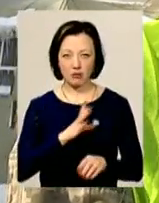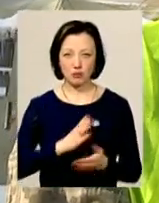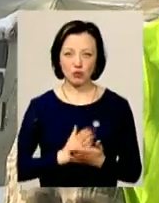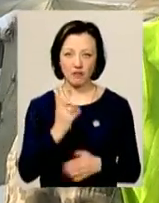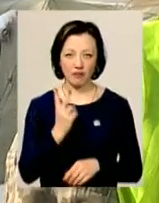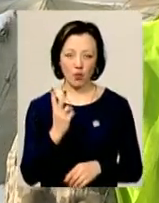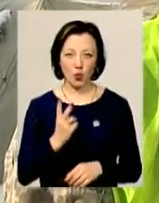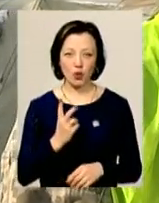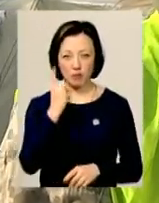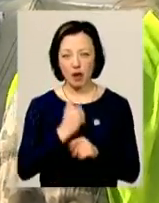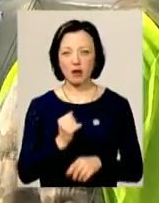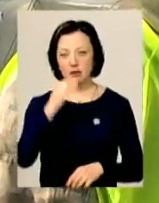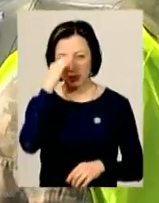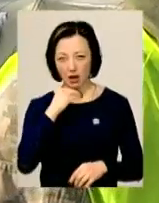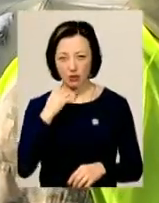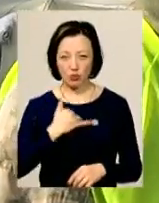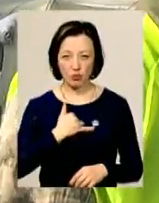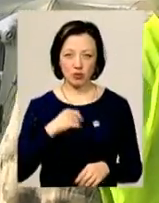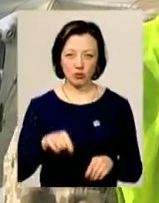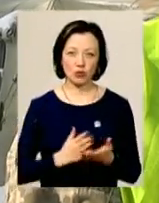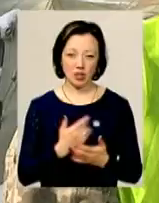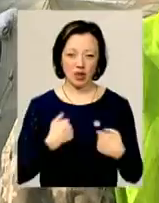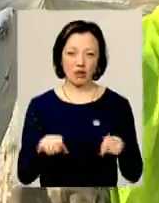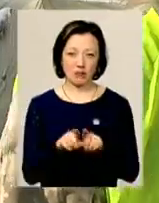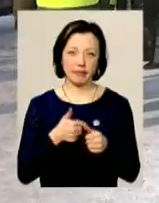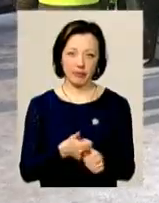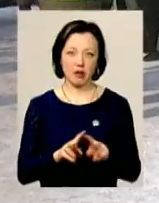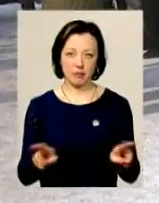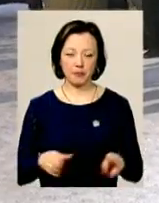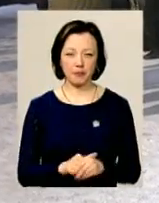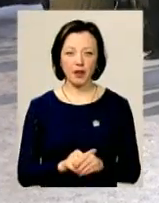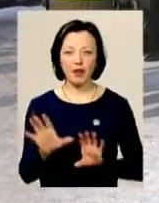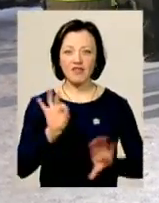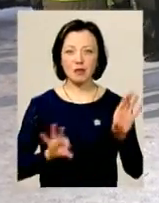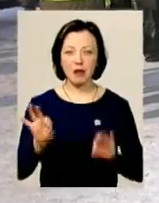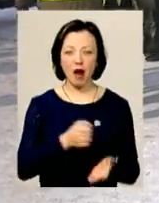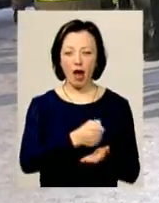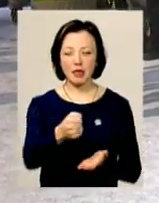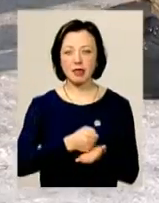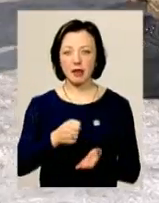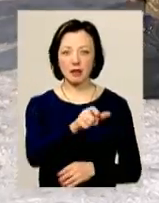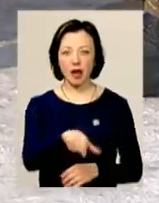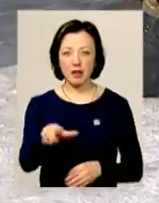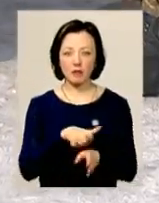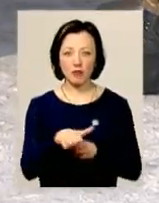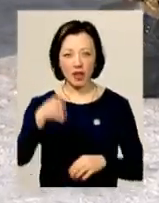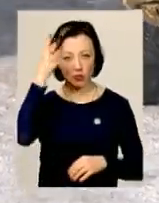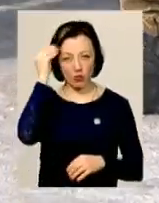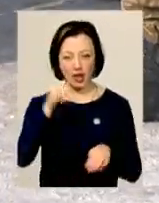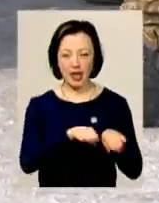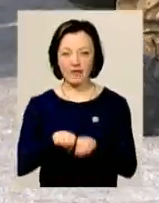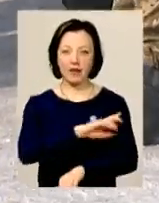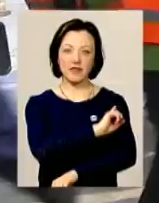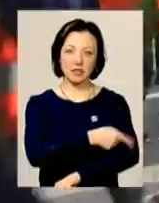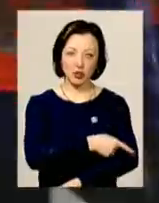двоюродний, тато тут теж у мене служив. І я теж пішов по їхніх стопах. Відбір кандидатів для участі у курсі відбувається з урахуванням рівня